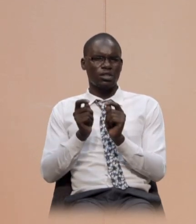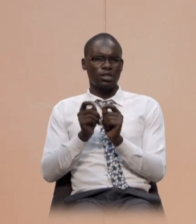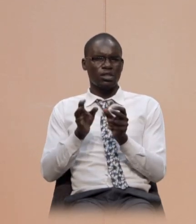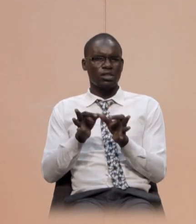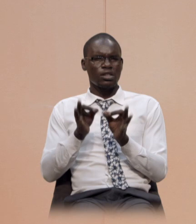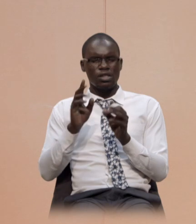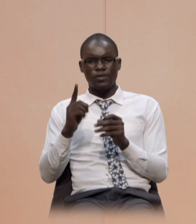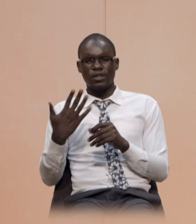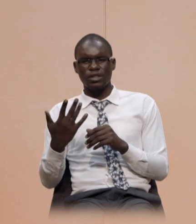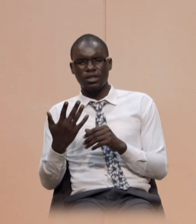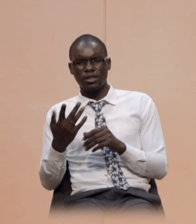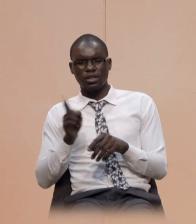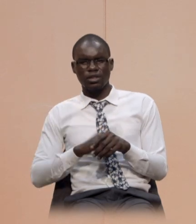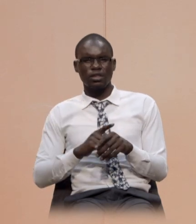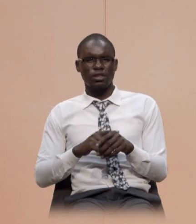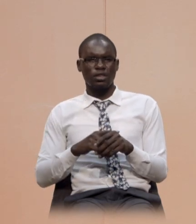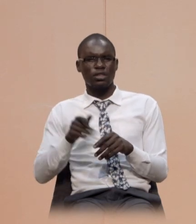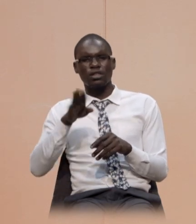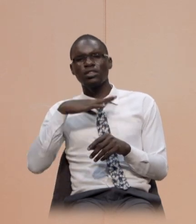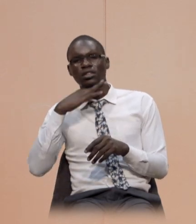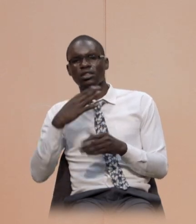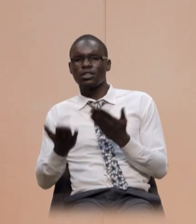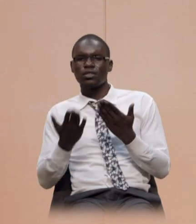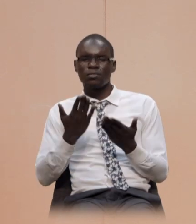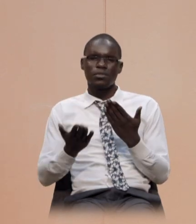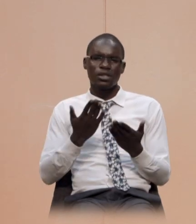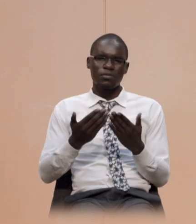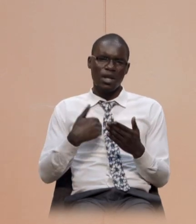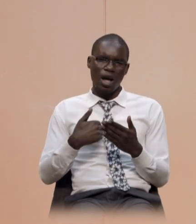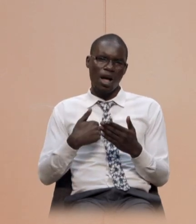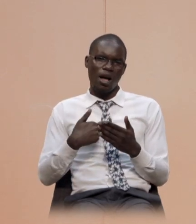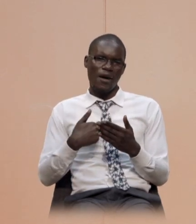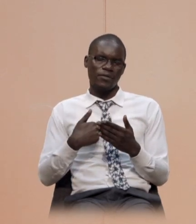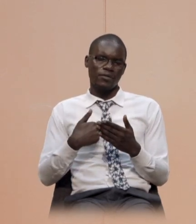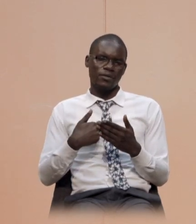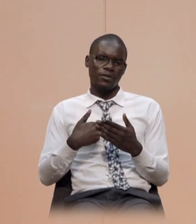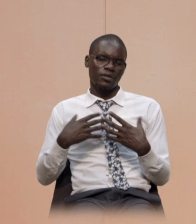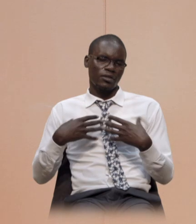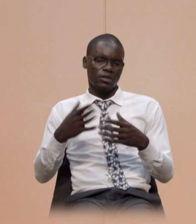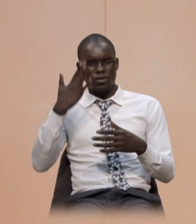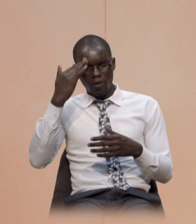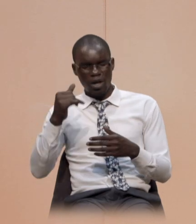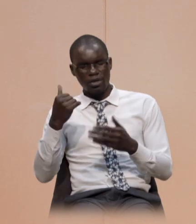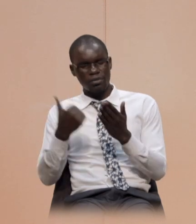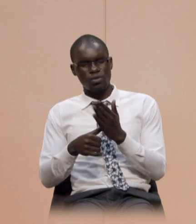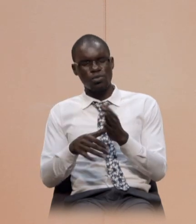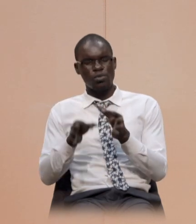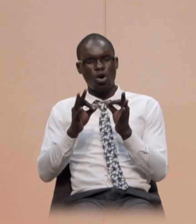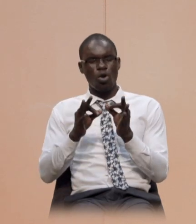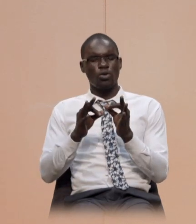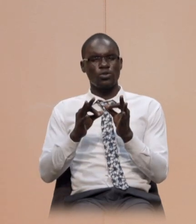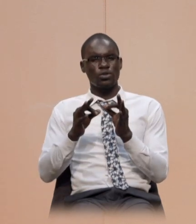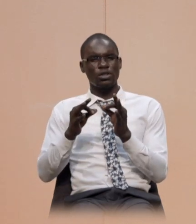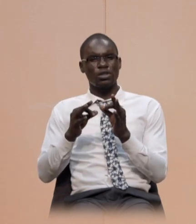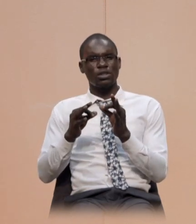kama ni kifo imekuja, huenda wasirithi mali kwa sababu ya shida na utamaduni iliyoko.